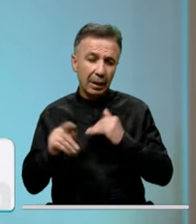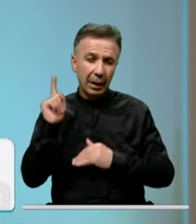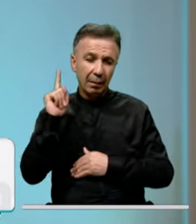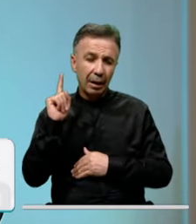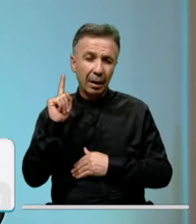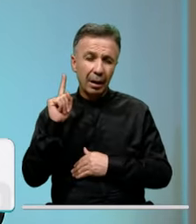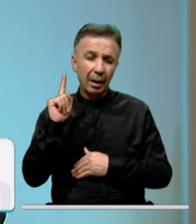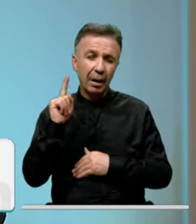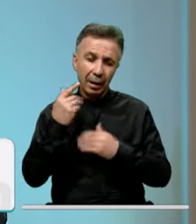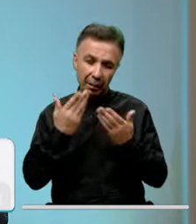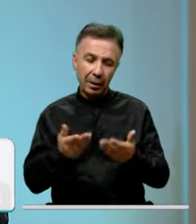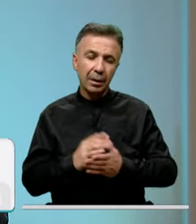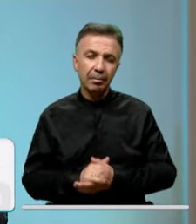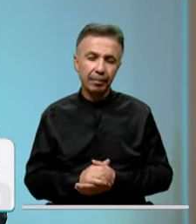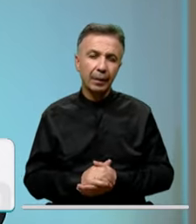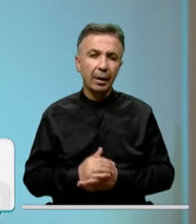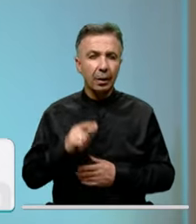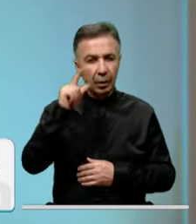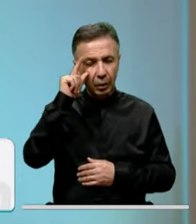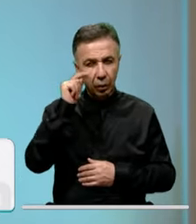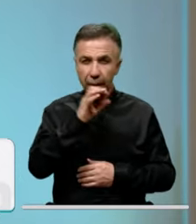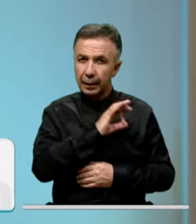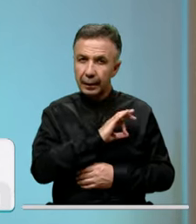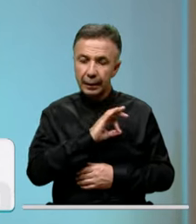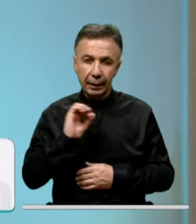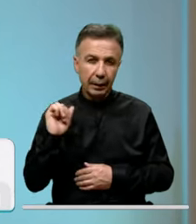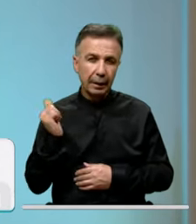katında makbuldür. Şüphesiz